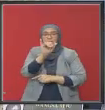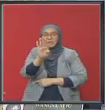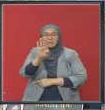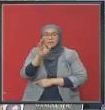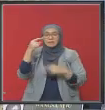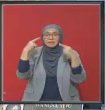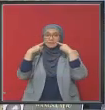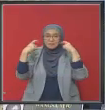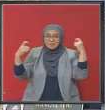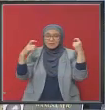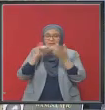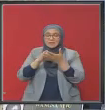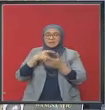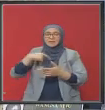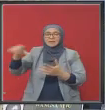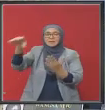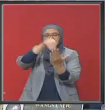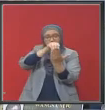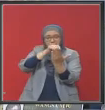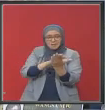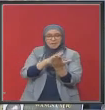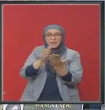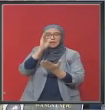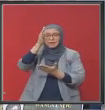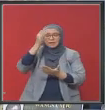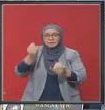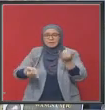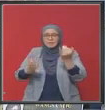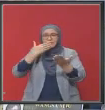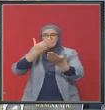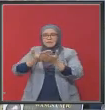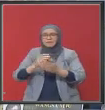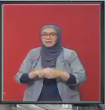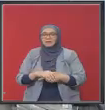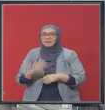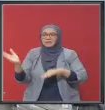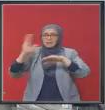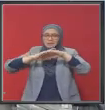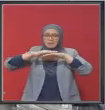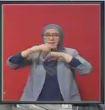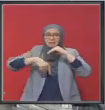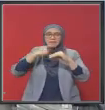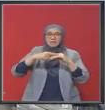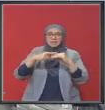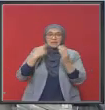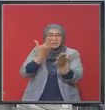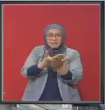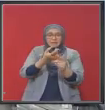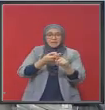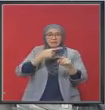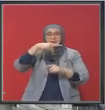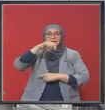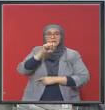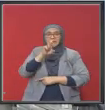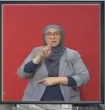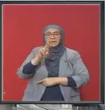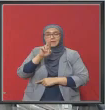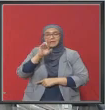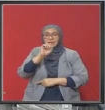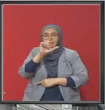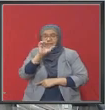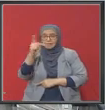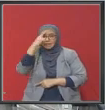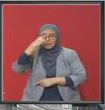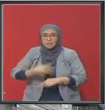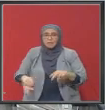Allah kita akan pertimbangkan dengan sebaiknya menyentuh tentang cadangan daripada yang Roman pasti salak untuk menaikkan